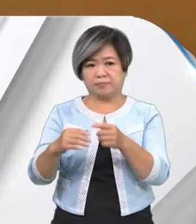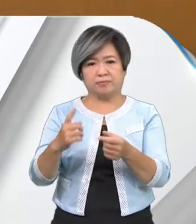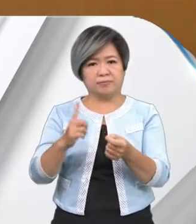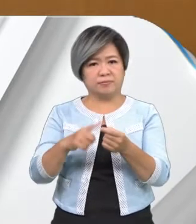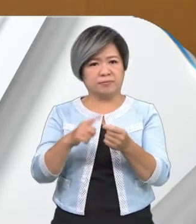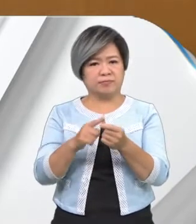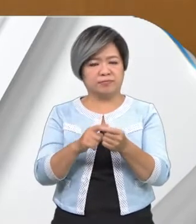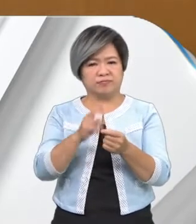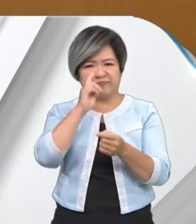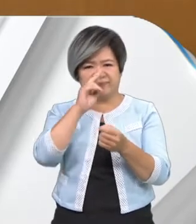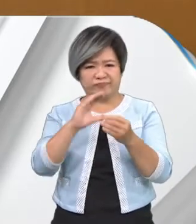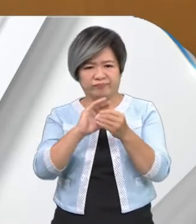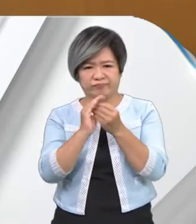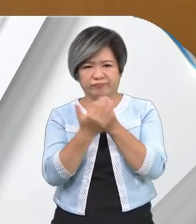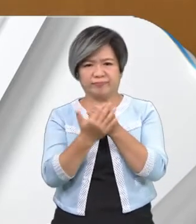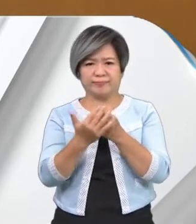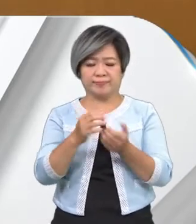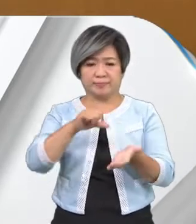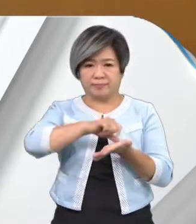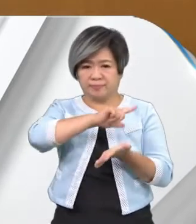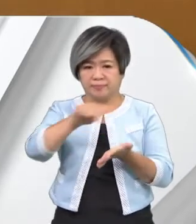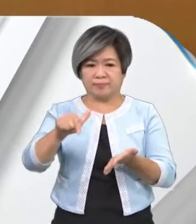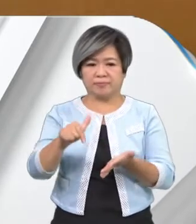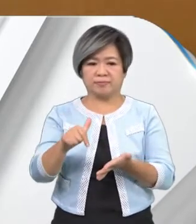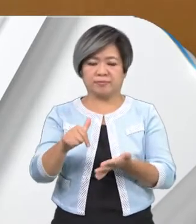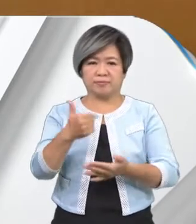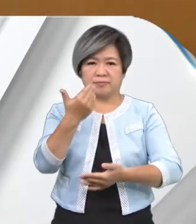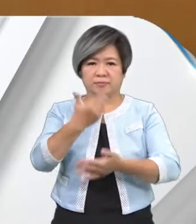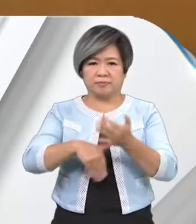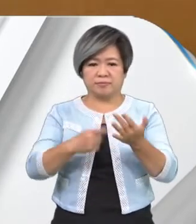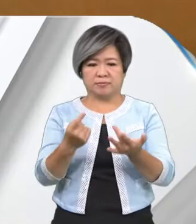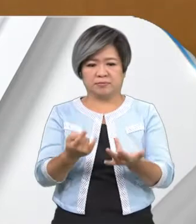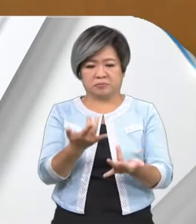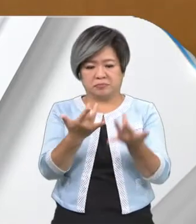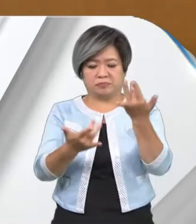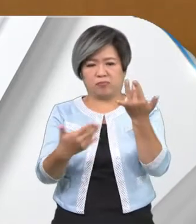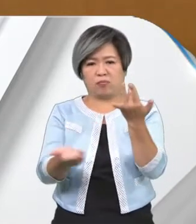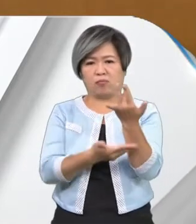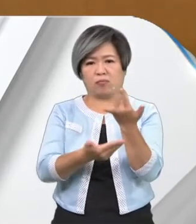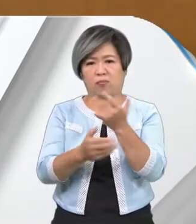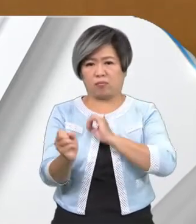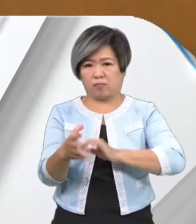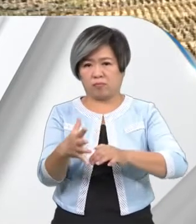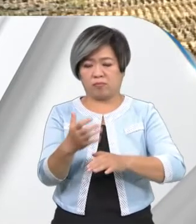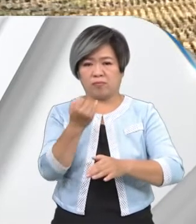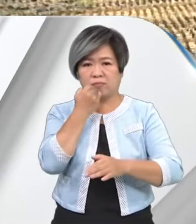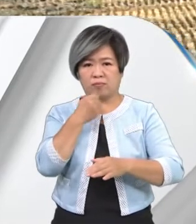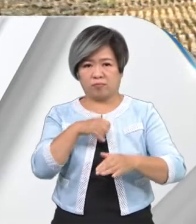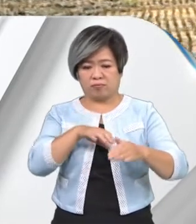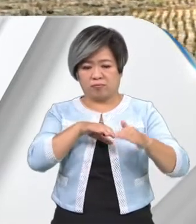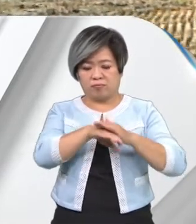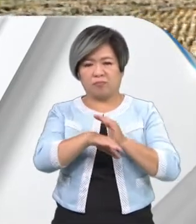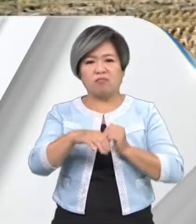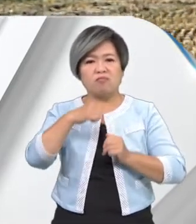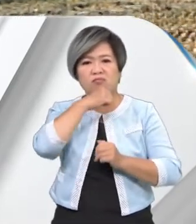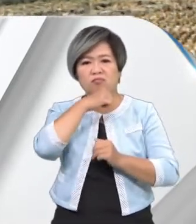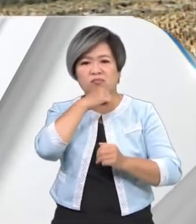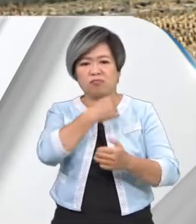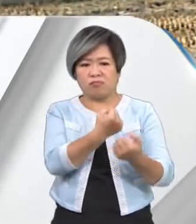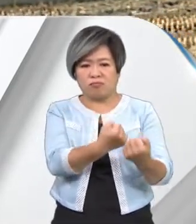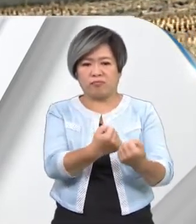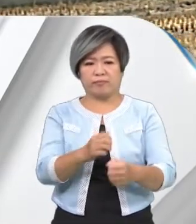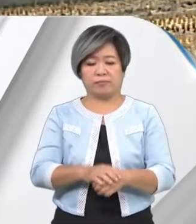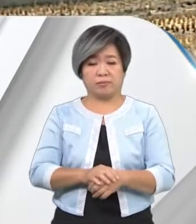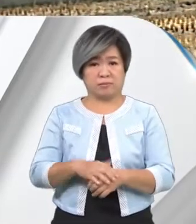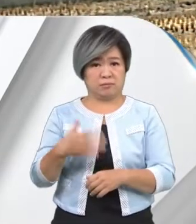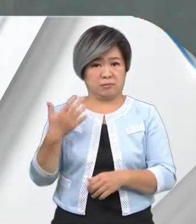还有一些植物的残株这些啊，我们都可以拿来做堆肥使用。 长期以来，地田桥都小